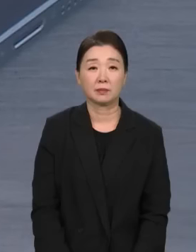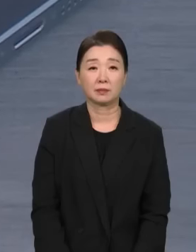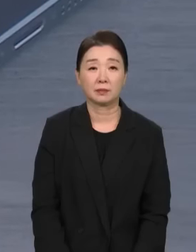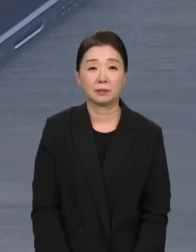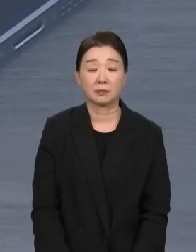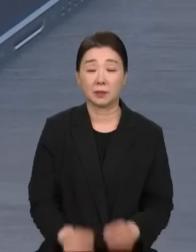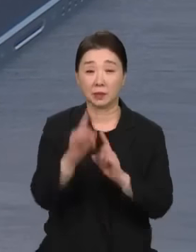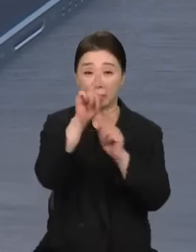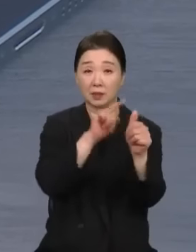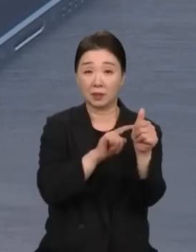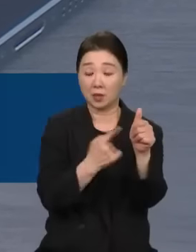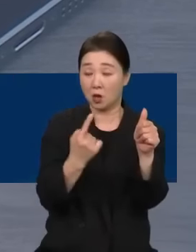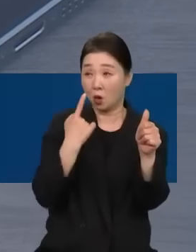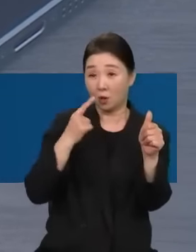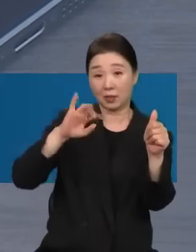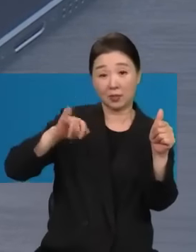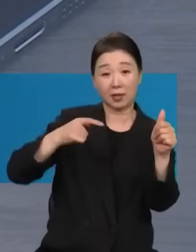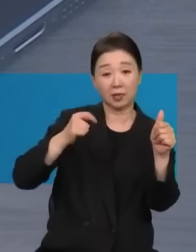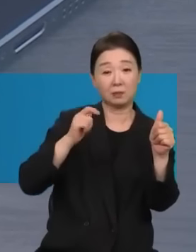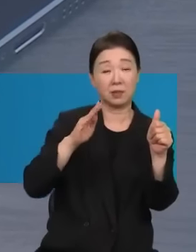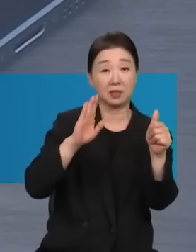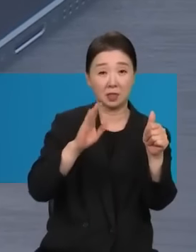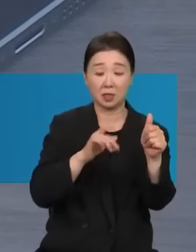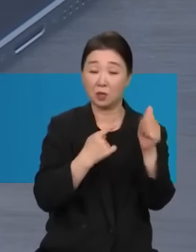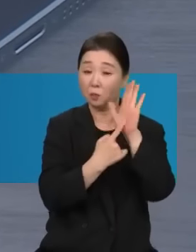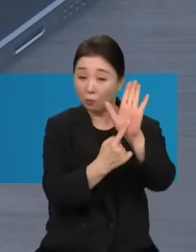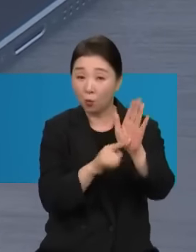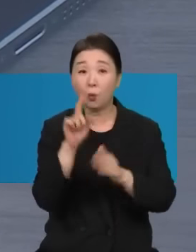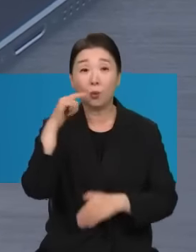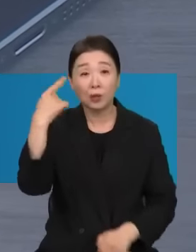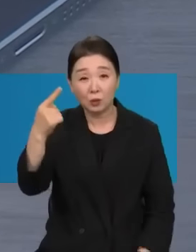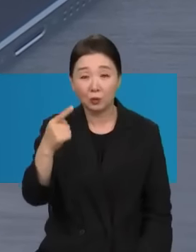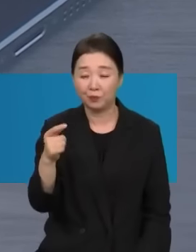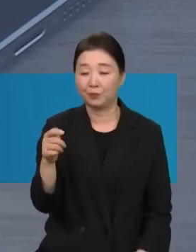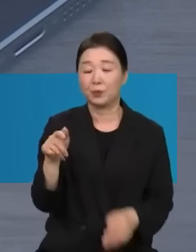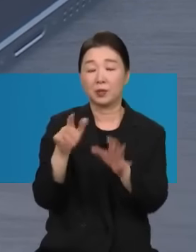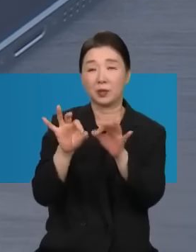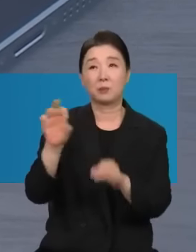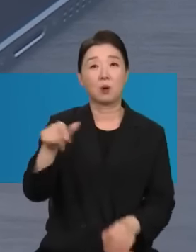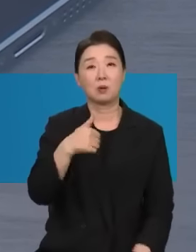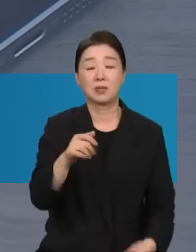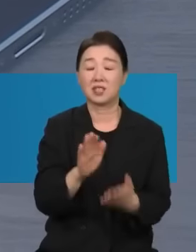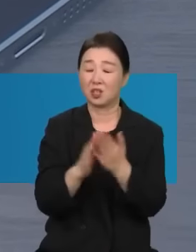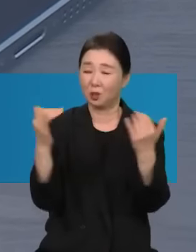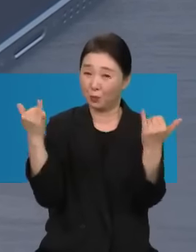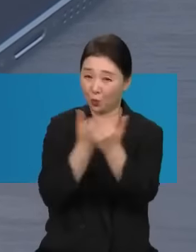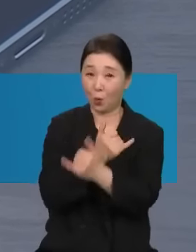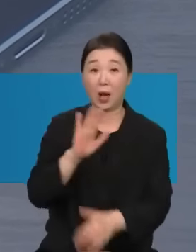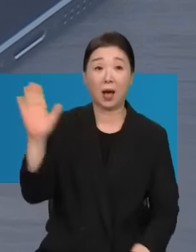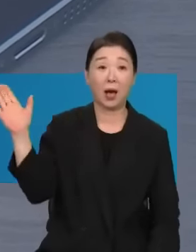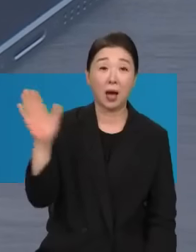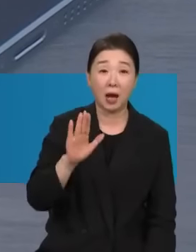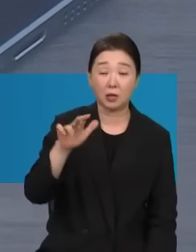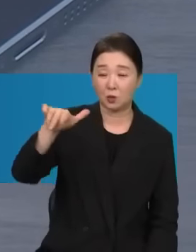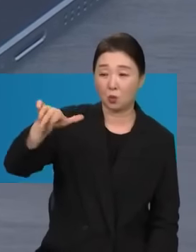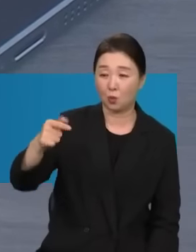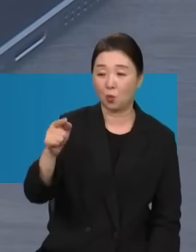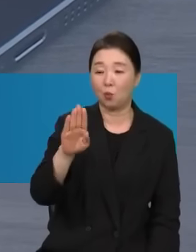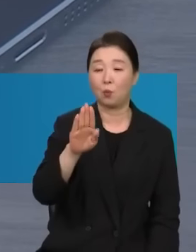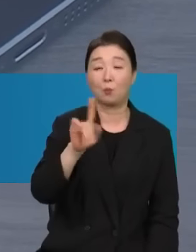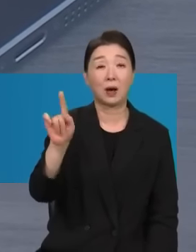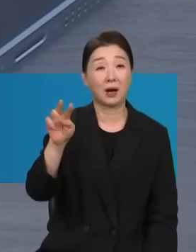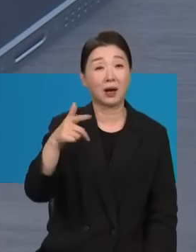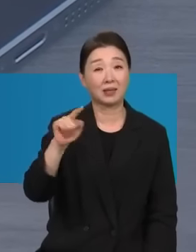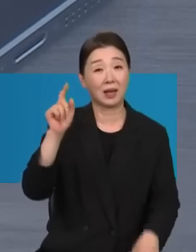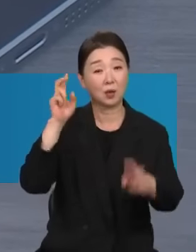이종호 씨는 어제 저희 JTBC 보도 이후 김건희 여사와 직접 통화한게 아니라 코바나 콘텐츠 직원가 한